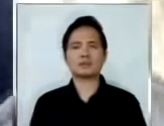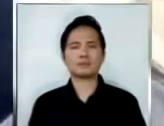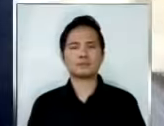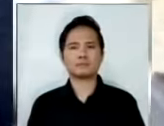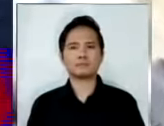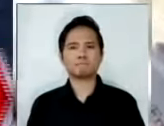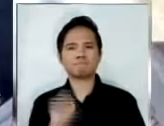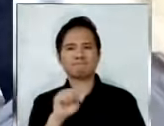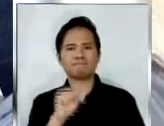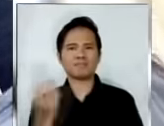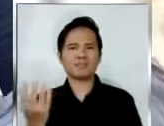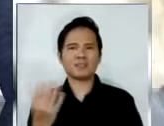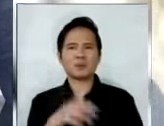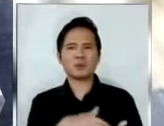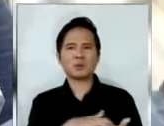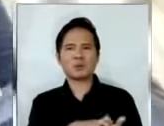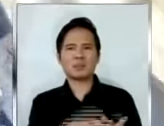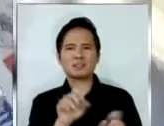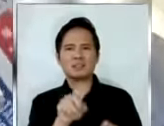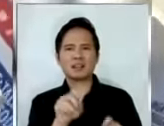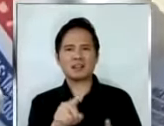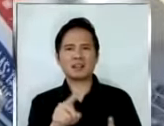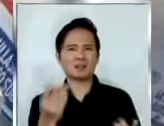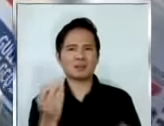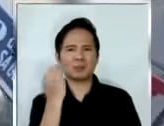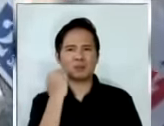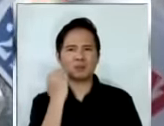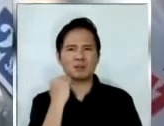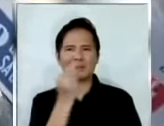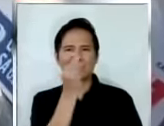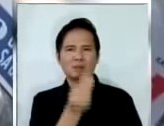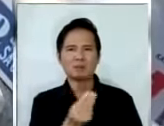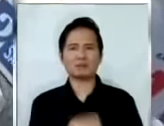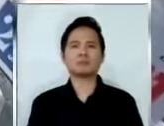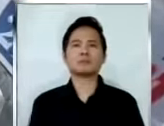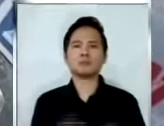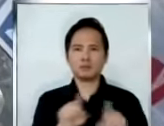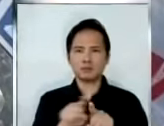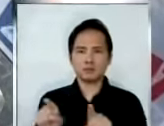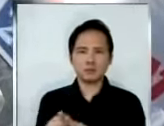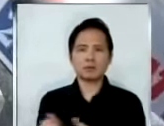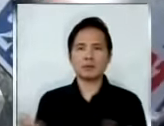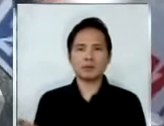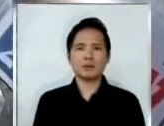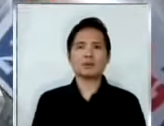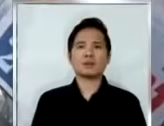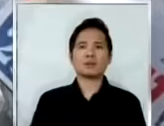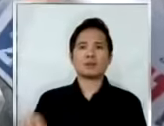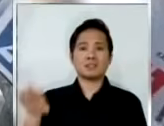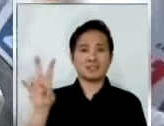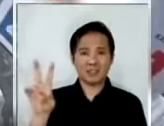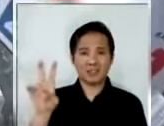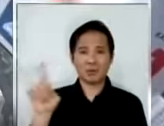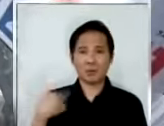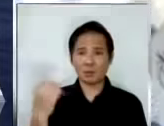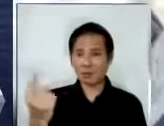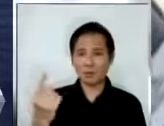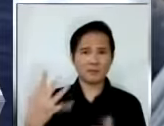benta. Sa 15 raw niyang dyaryo naman ni Jennifer, 7 pa lang ang naibebenta kumpara raw noon na mabilis maubos ang